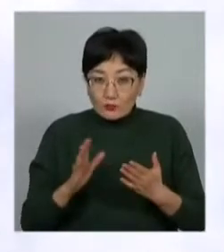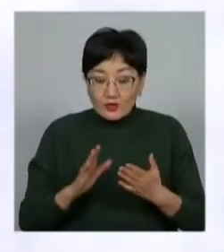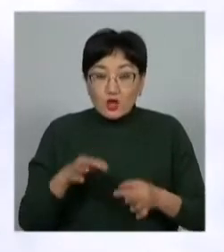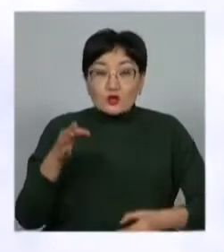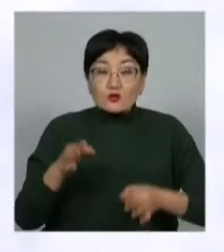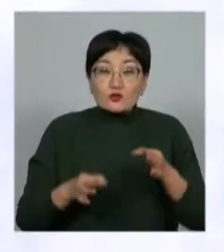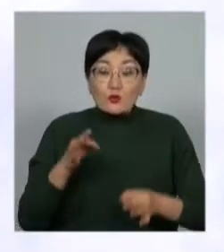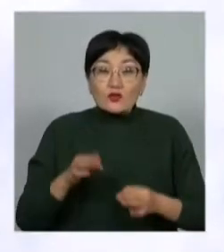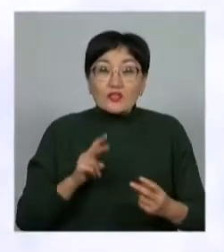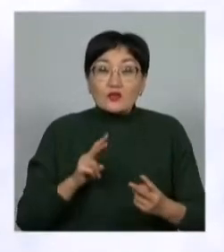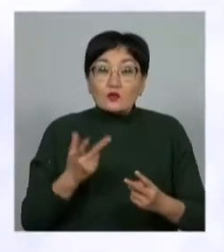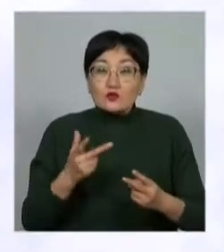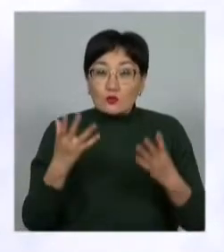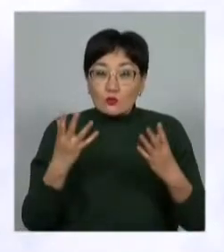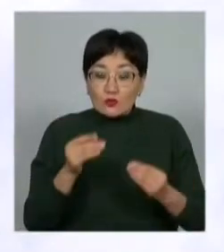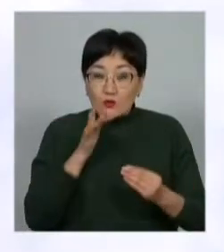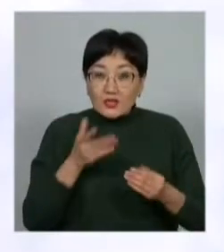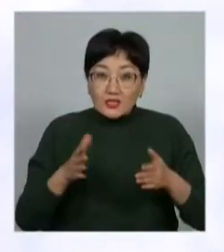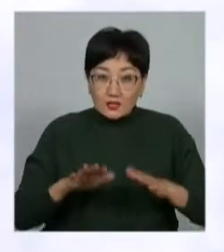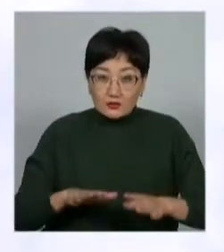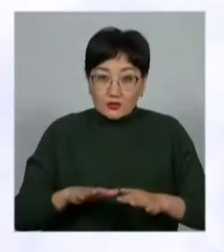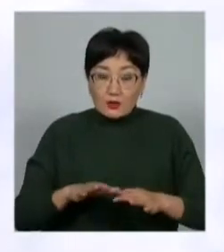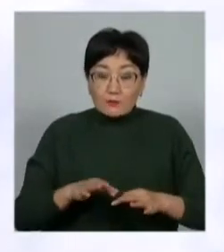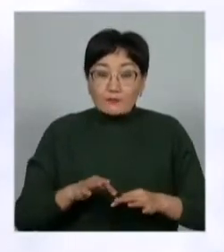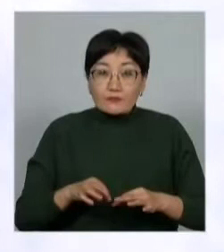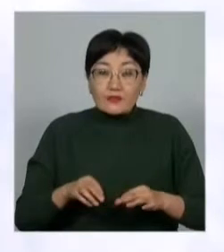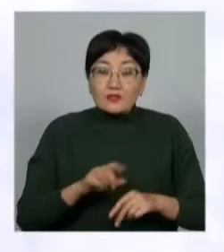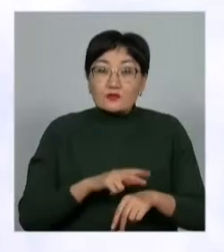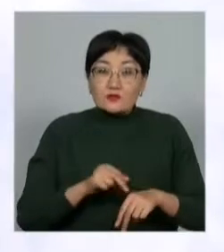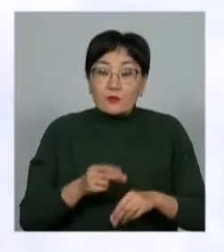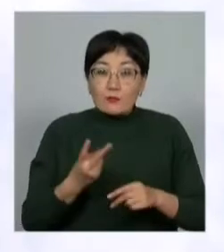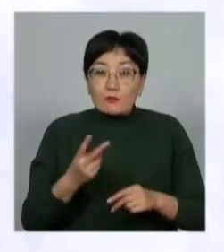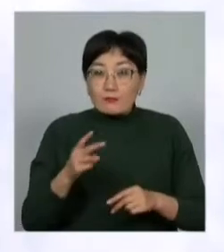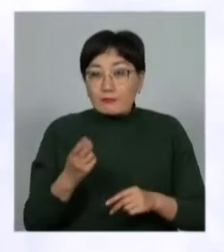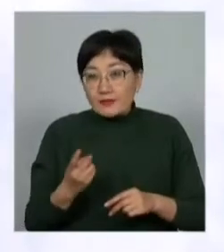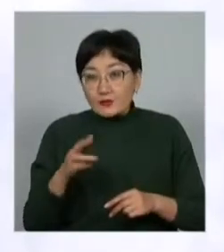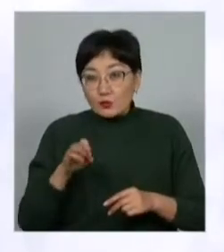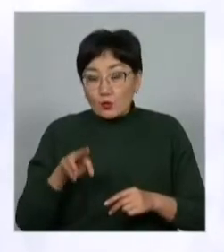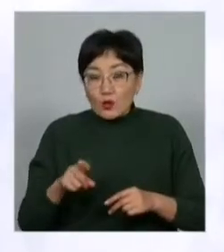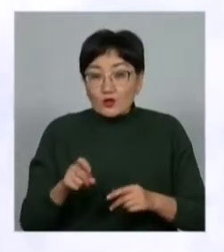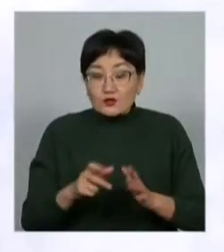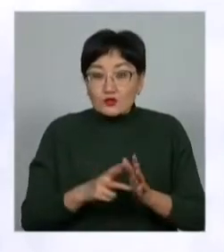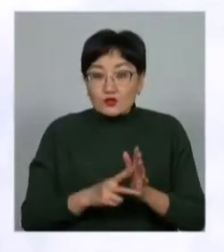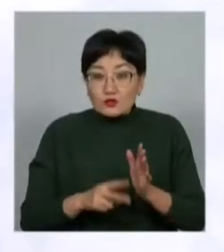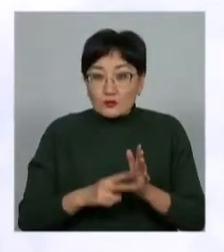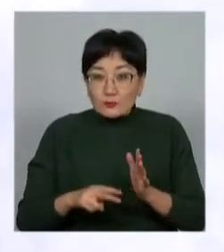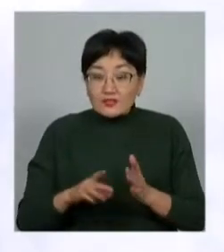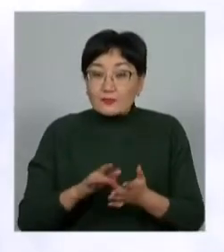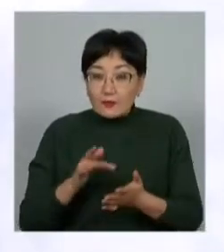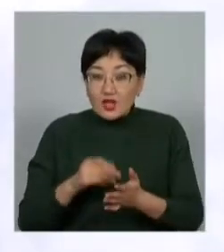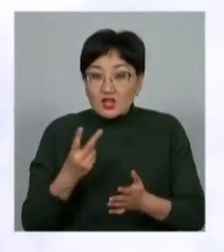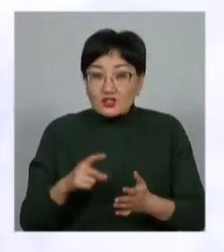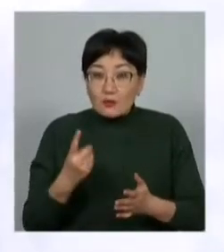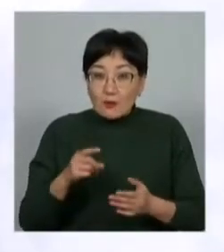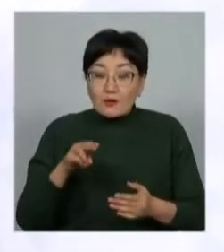болуға 3 күн ғана қалғанда нелер алып келген следовательдер істі. Бір томда 185 беттен, 170 беттен әртүрлі 21 том